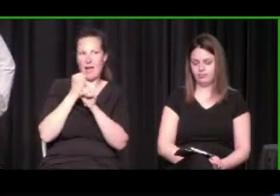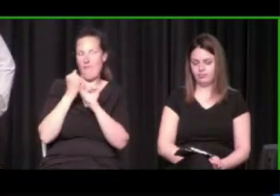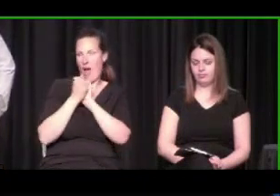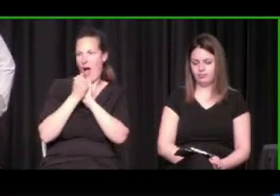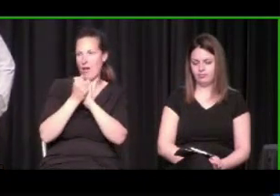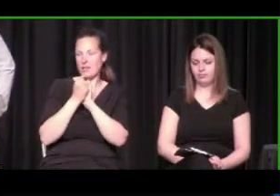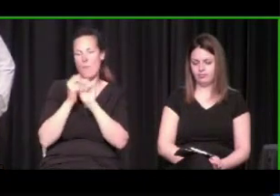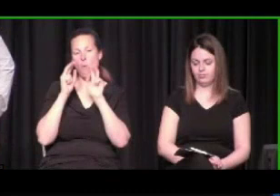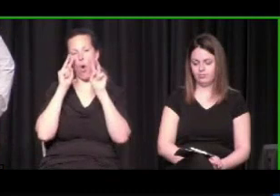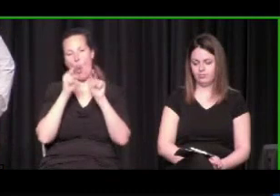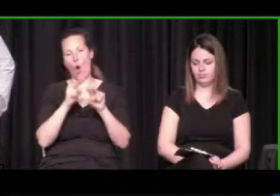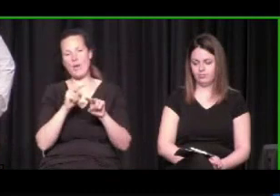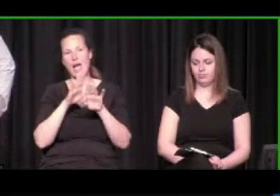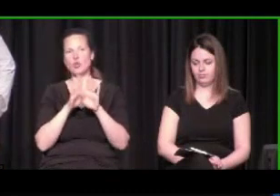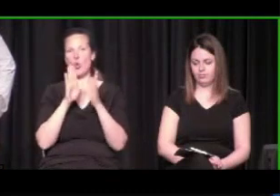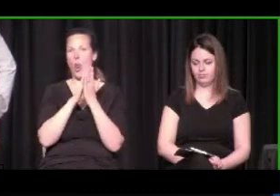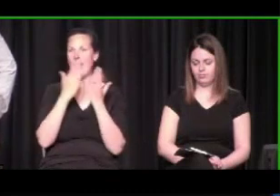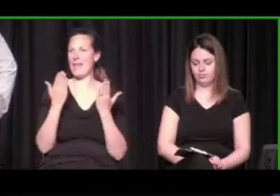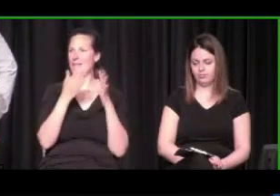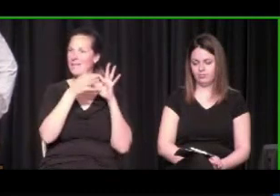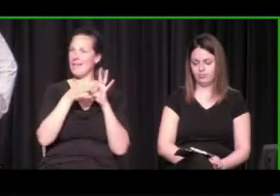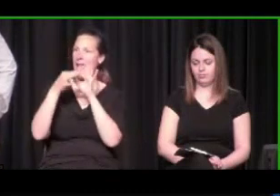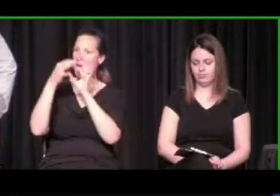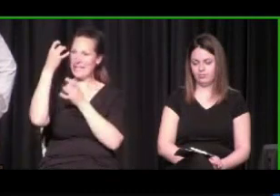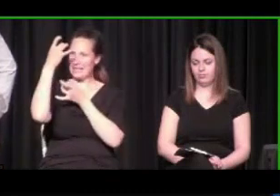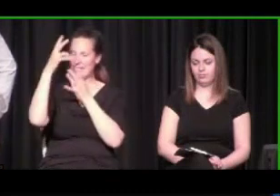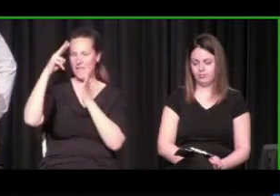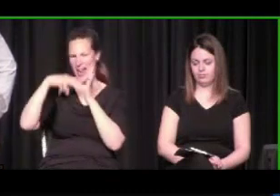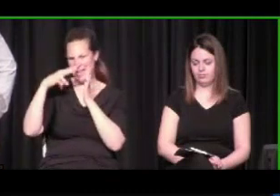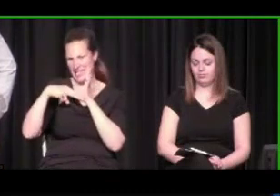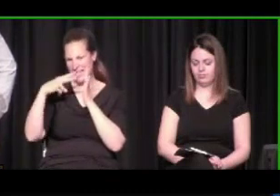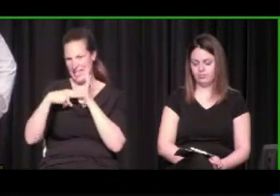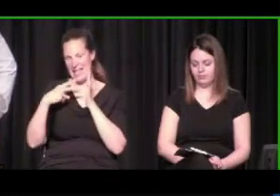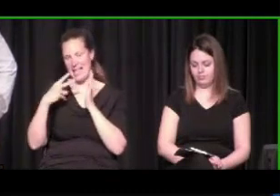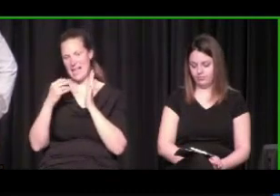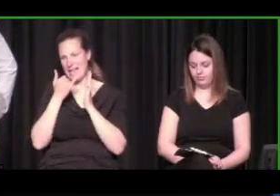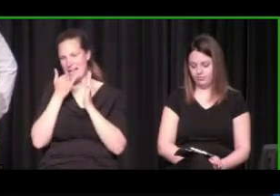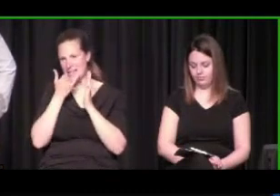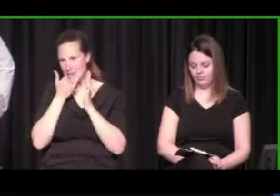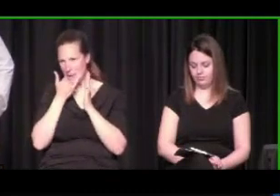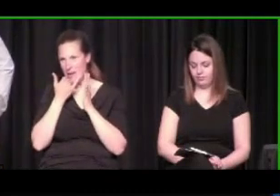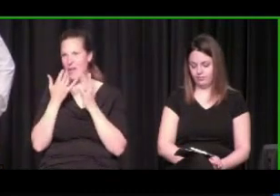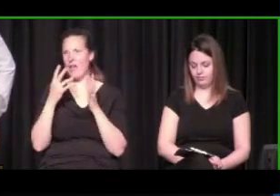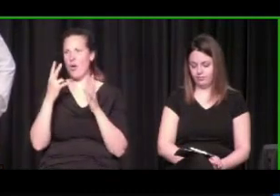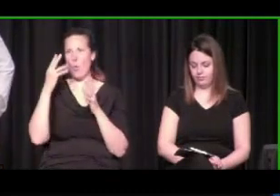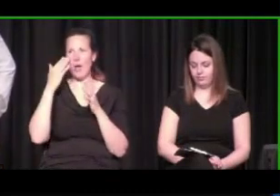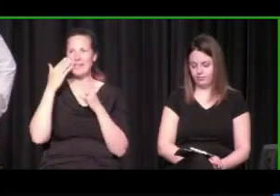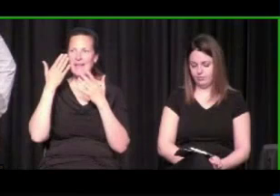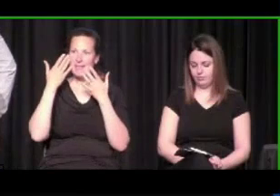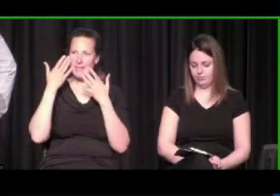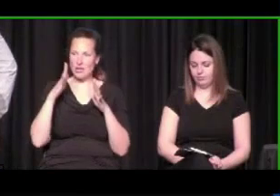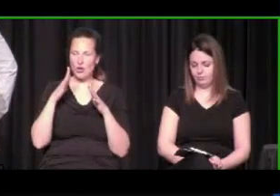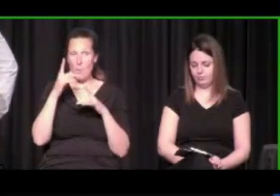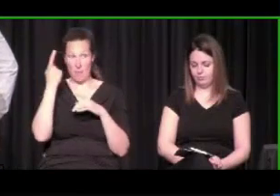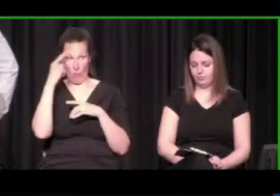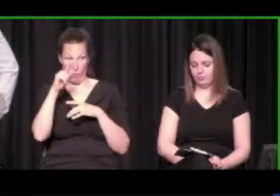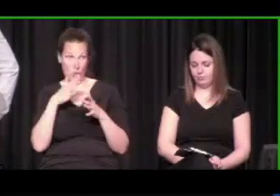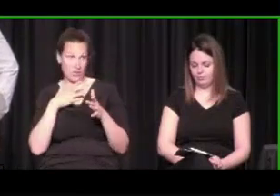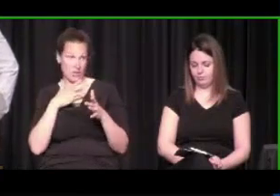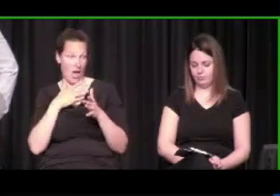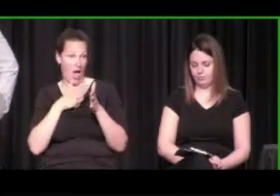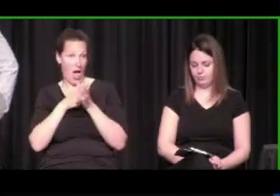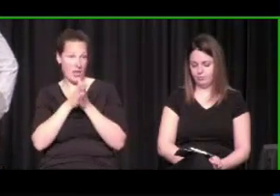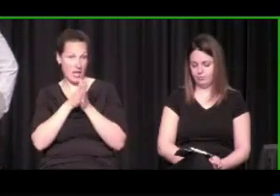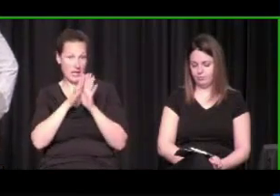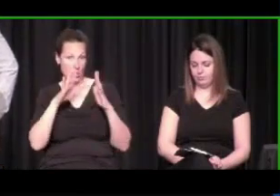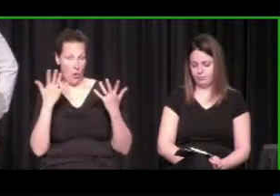on est allé voir qu'est-ce qu'il y avait dans la littérature scientifique pour aller explorer qu'est-ce qu'on sait et surtout, parce que je pense que c'est ce qui va vous intéresser,